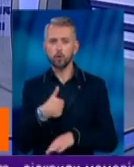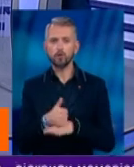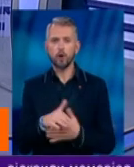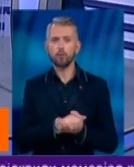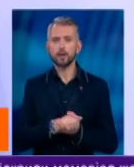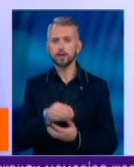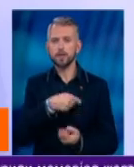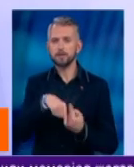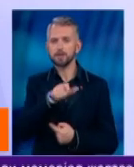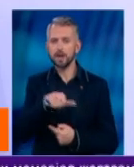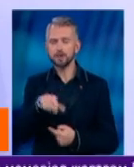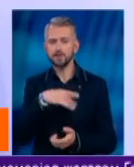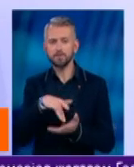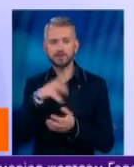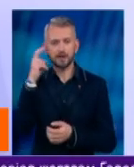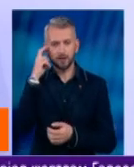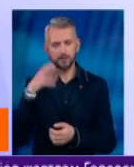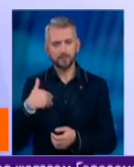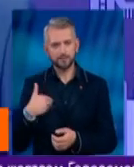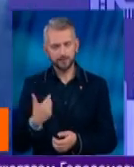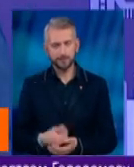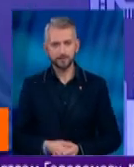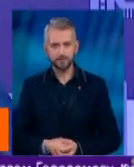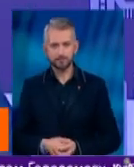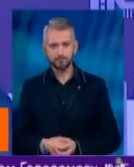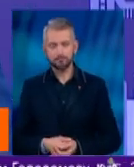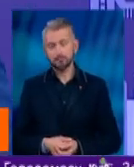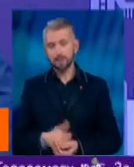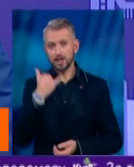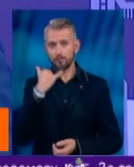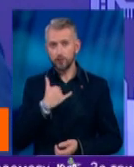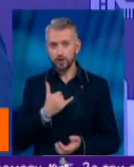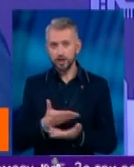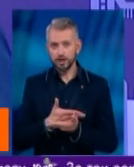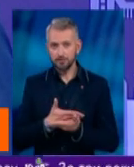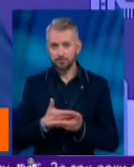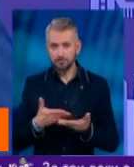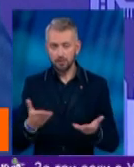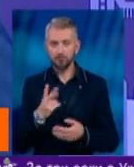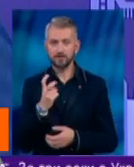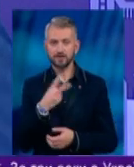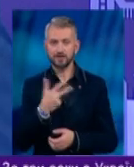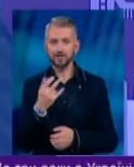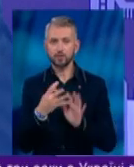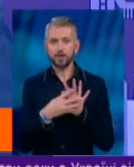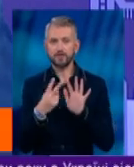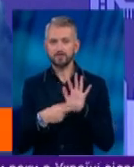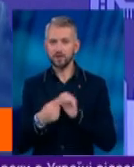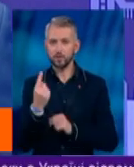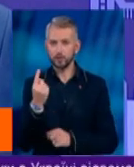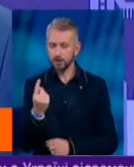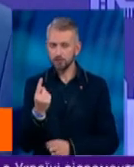об'єднання підприємців міста Києва. Пане Сергію, добрий вечір. Що ж, долучайтеся до нашого обговорення